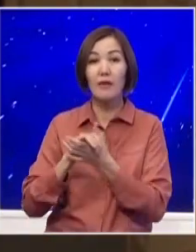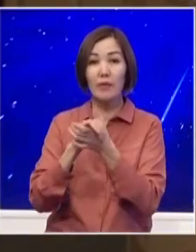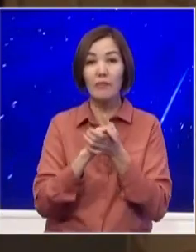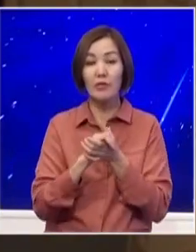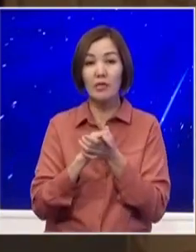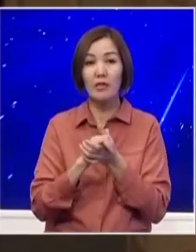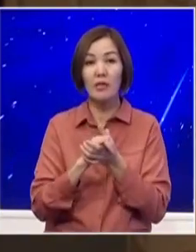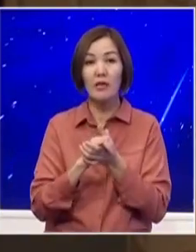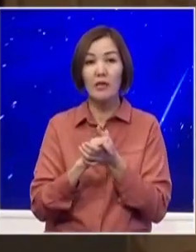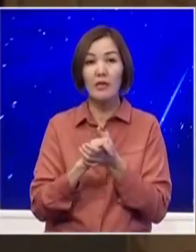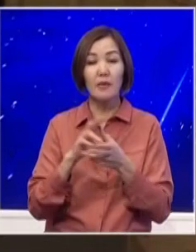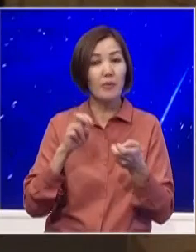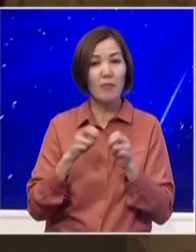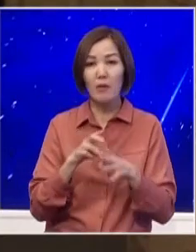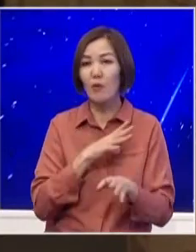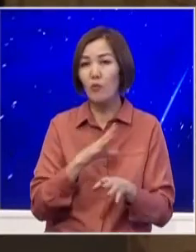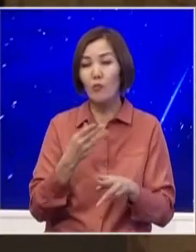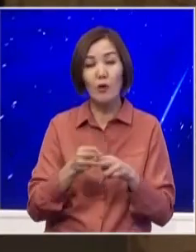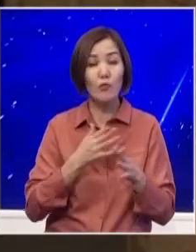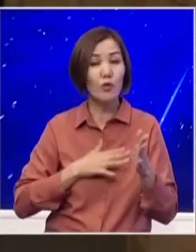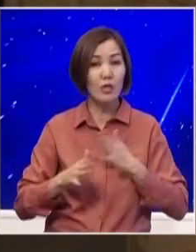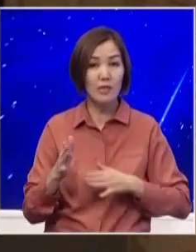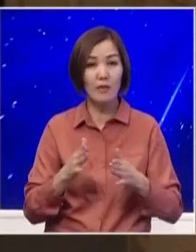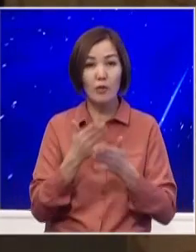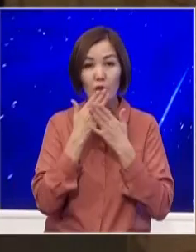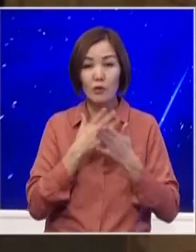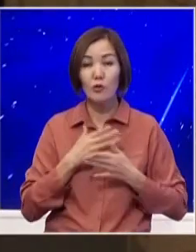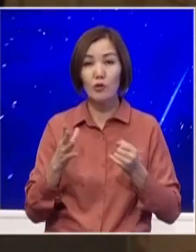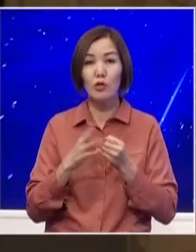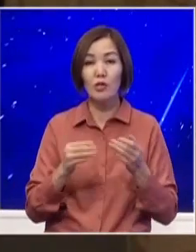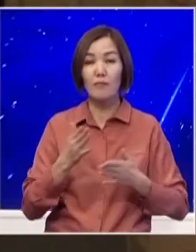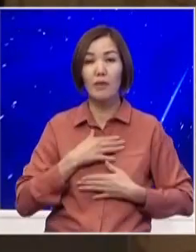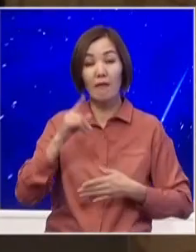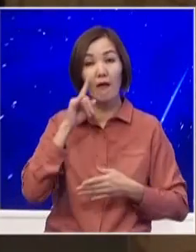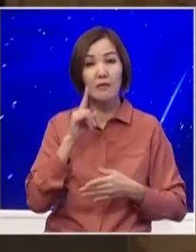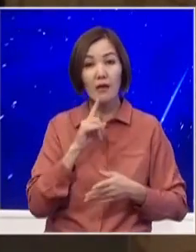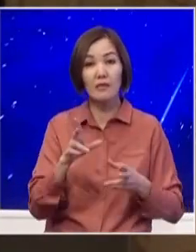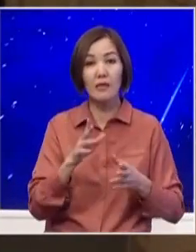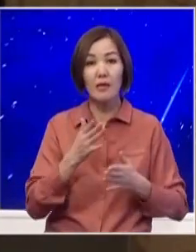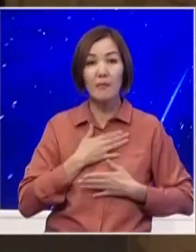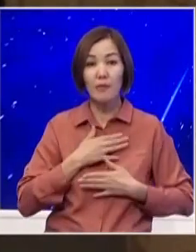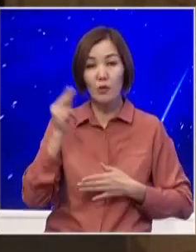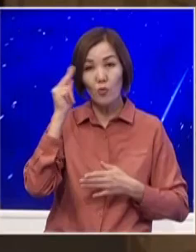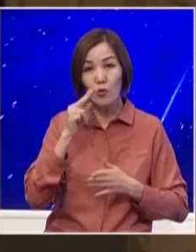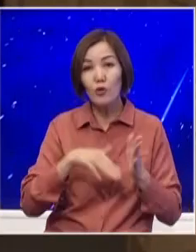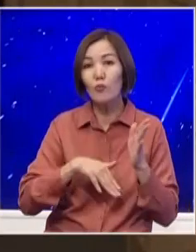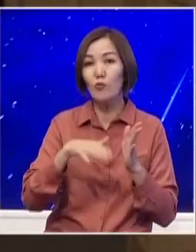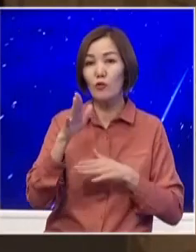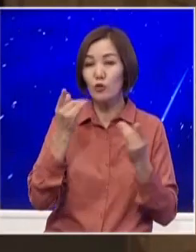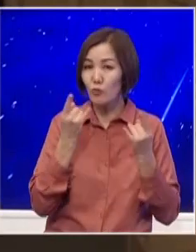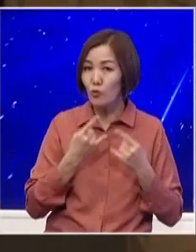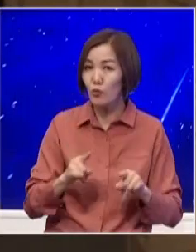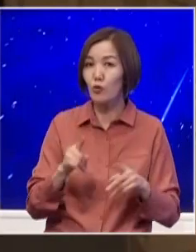болғанына, ешқашан мәселе болмағанына өте ризамын. Сүйікті жерім менің Қазақстаным. Мен осында білім алдым, осында